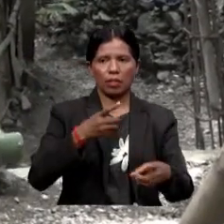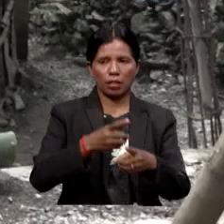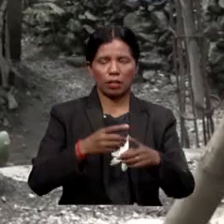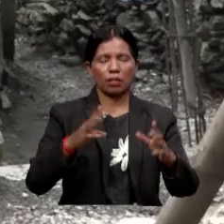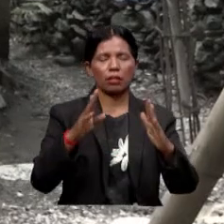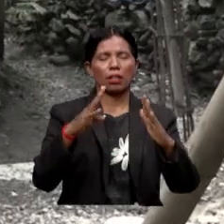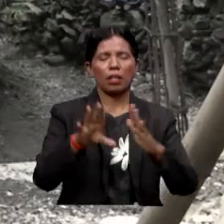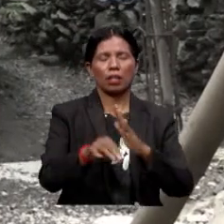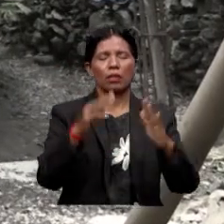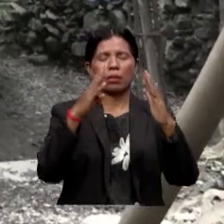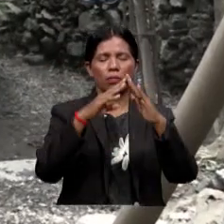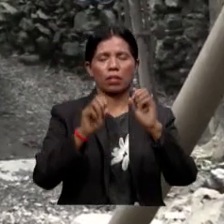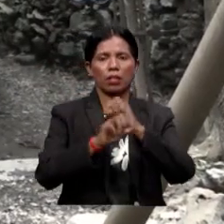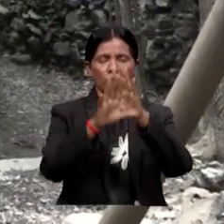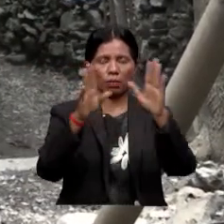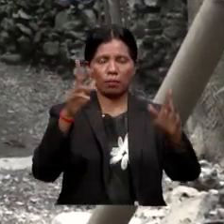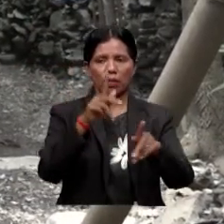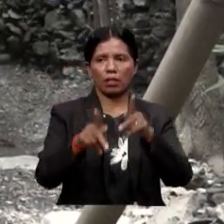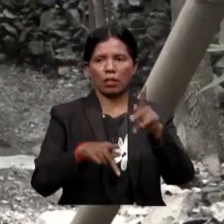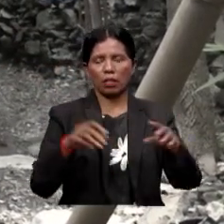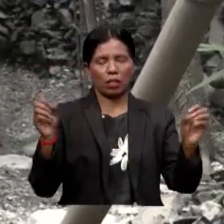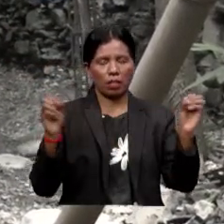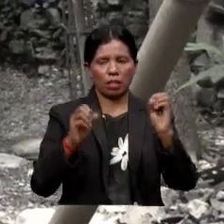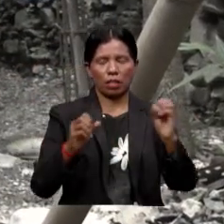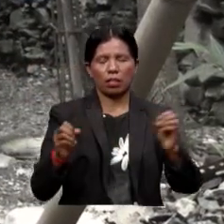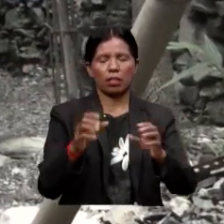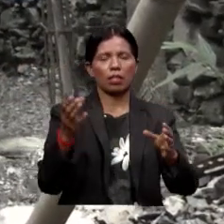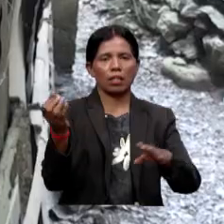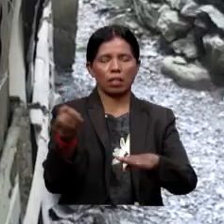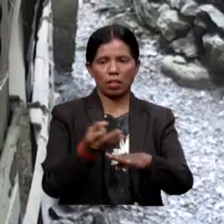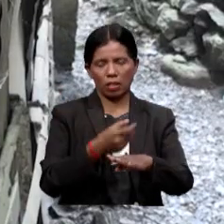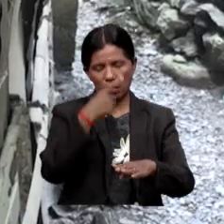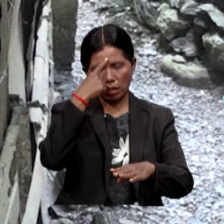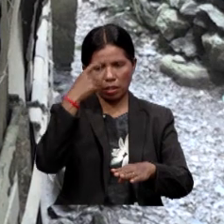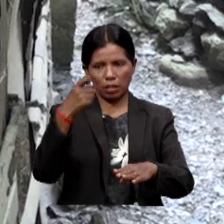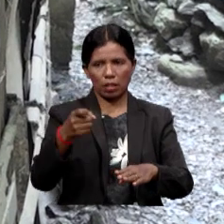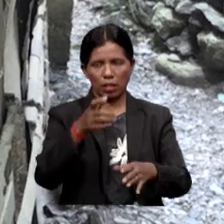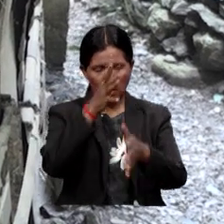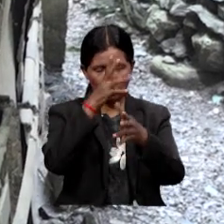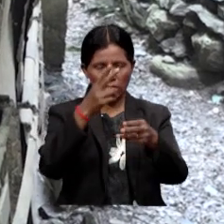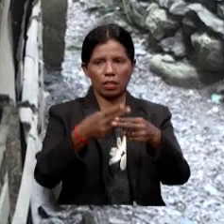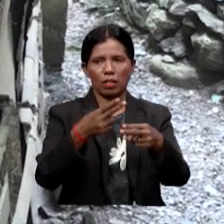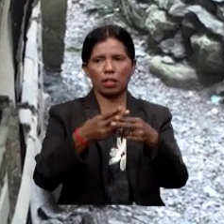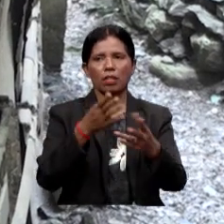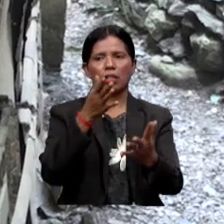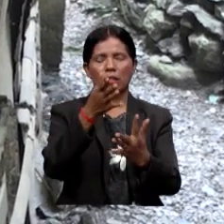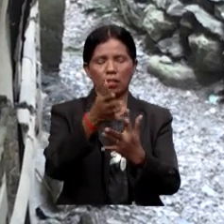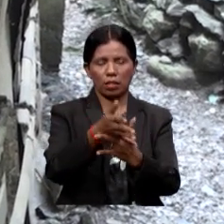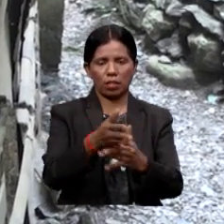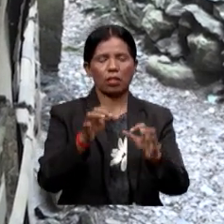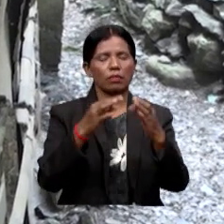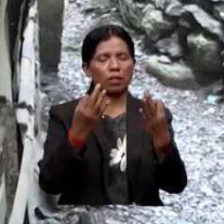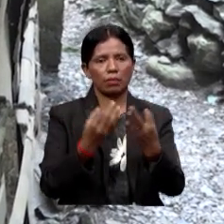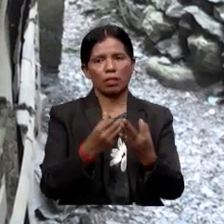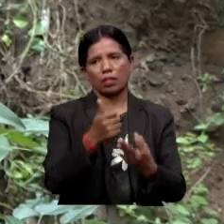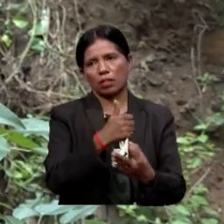povo. Mai be, avô Mateus laia fisa família, tama durante ne avô nye naran tama ia fisa família